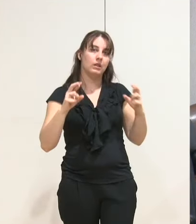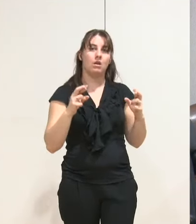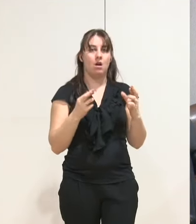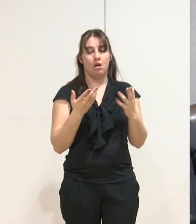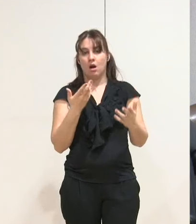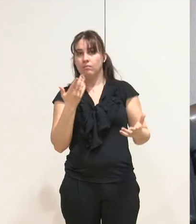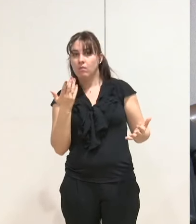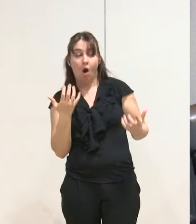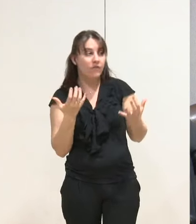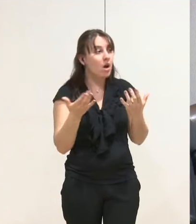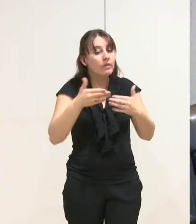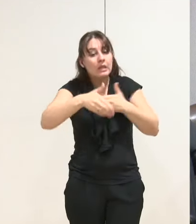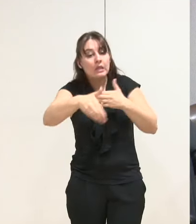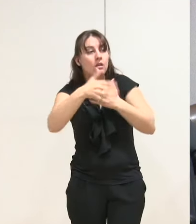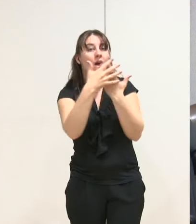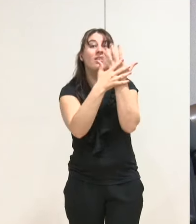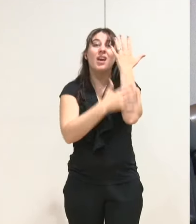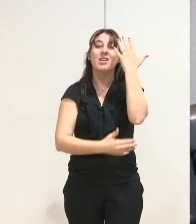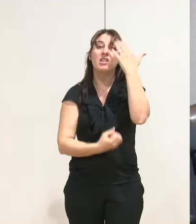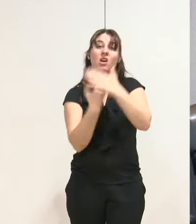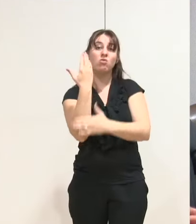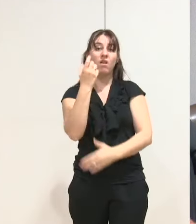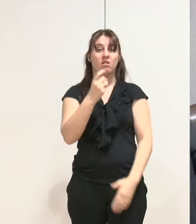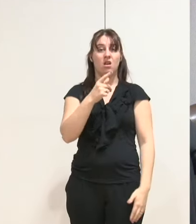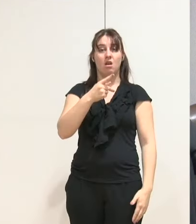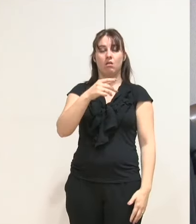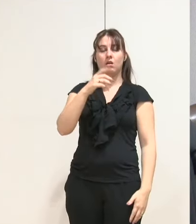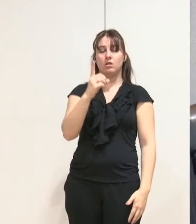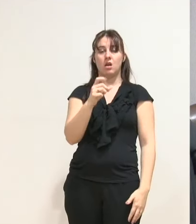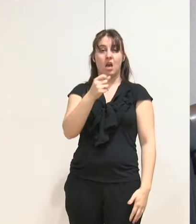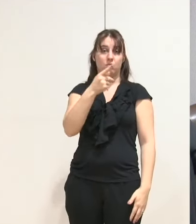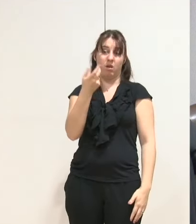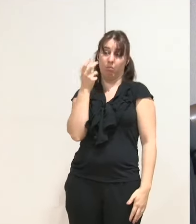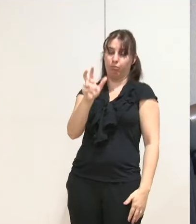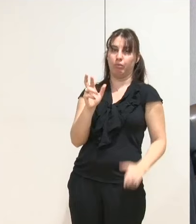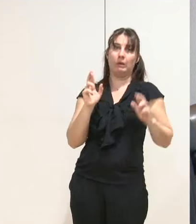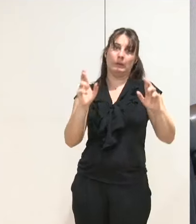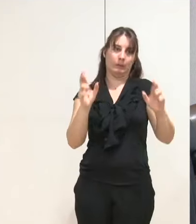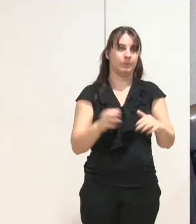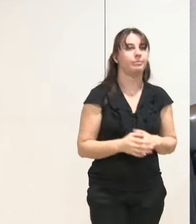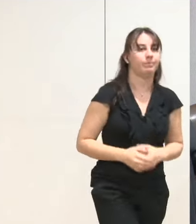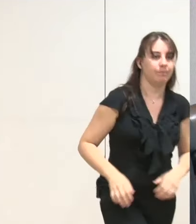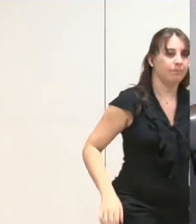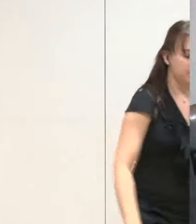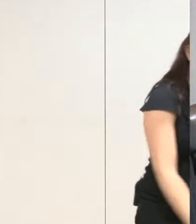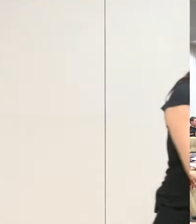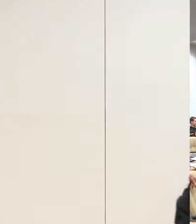d'impatience le des charges de cette DSP merci Monsieur Safar